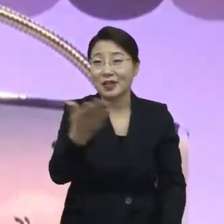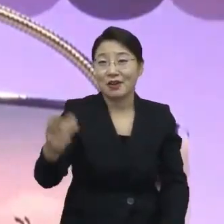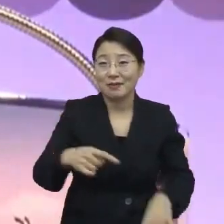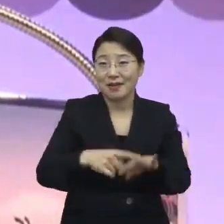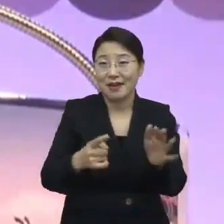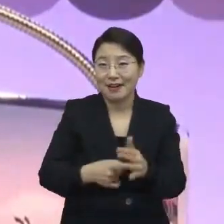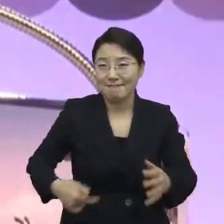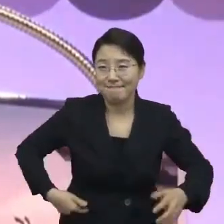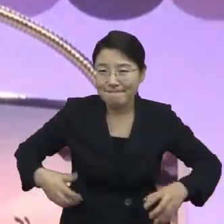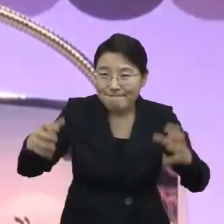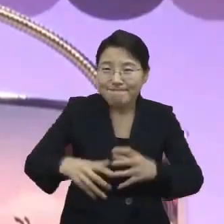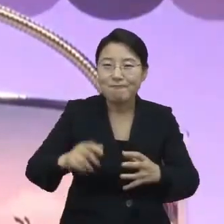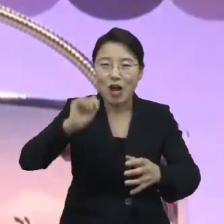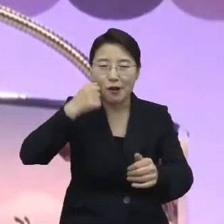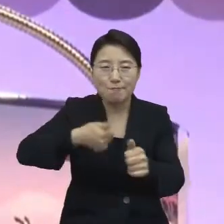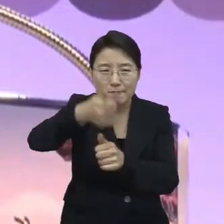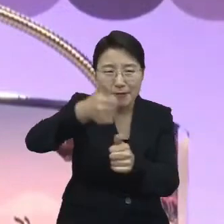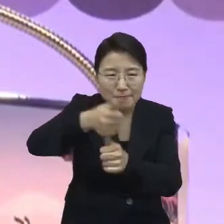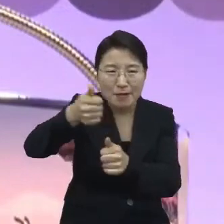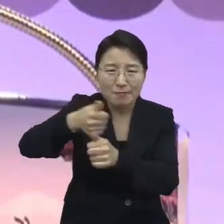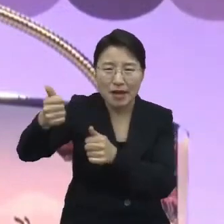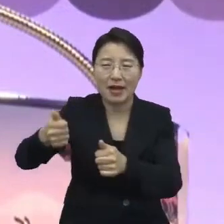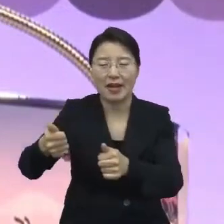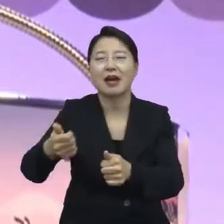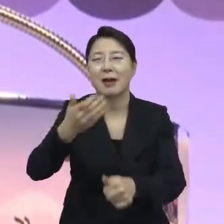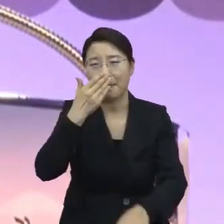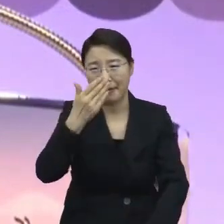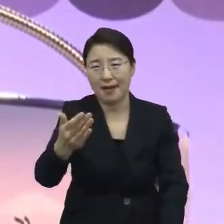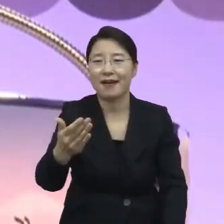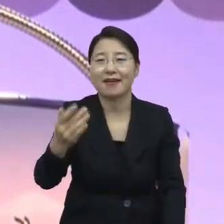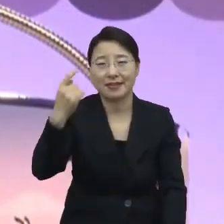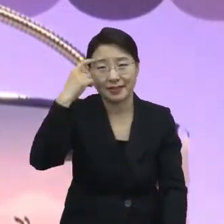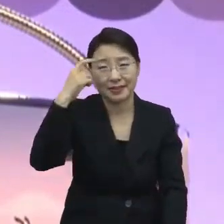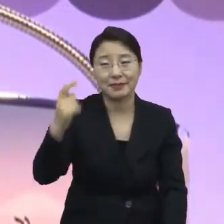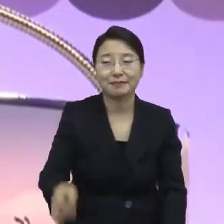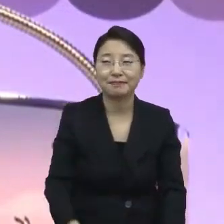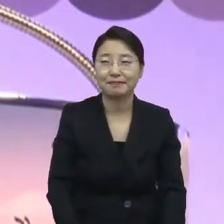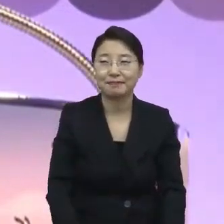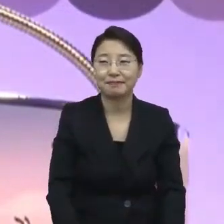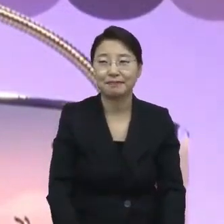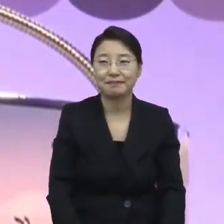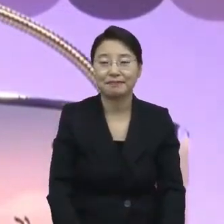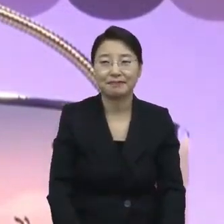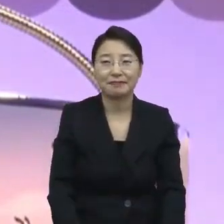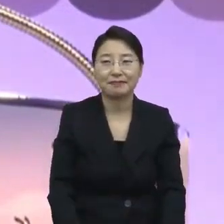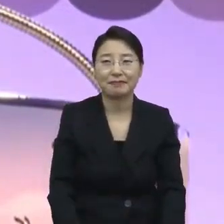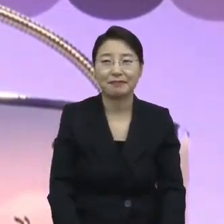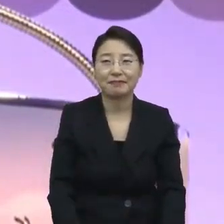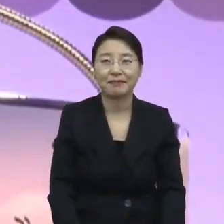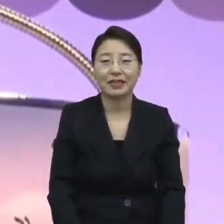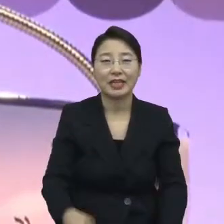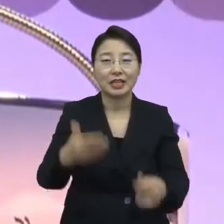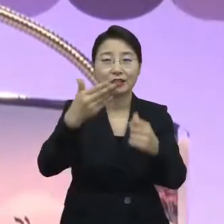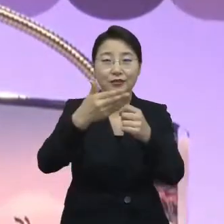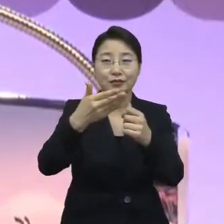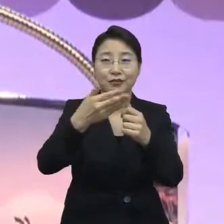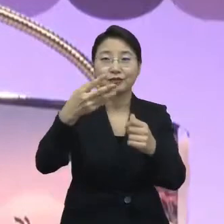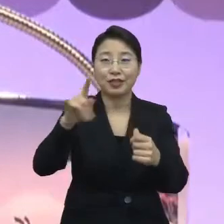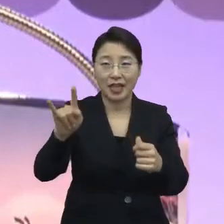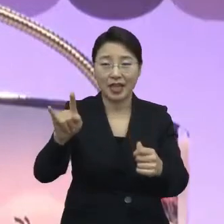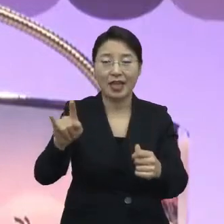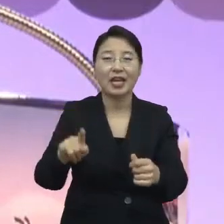우리 모두 어떤 난제도 극복할 수 있다고 생각합니다. 제9대